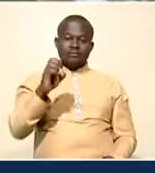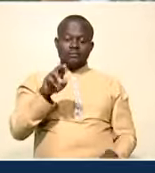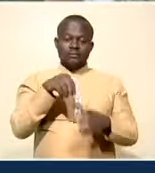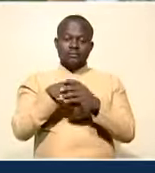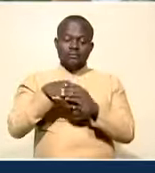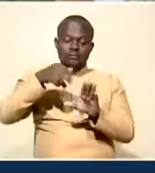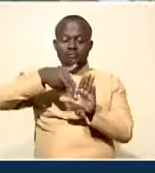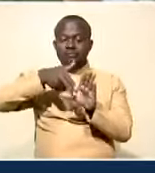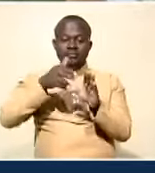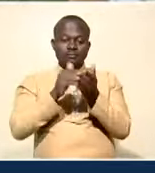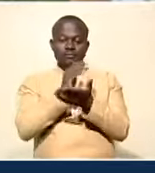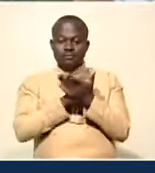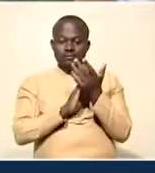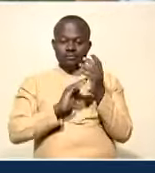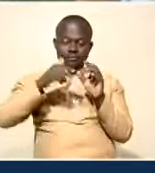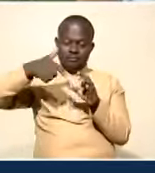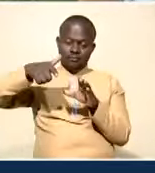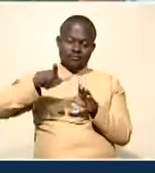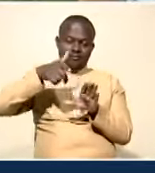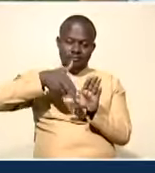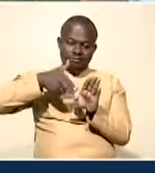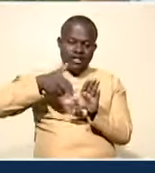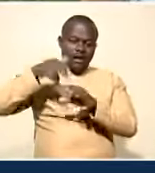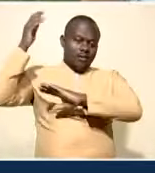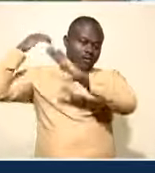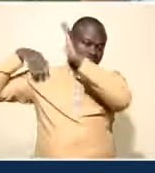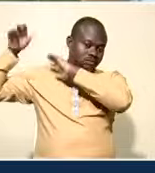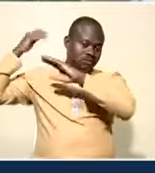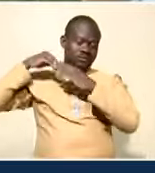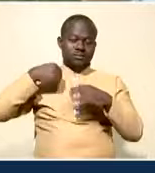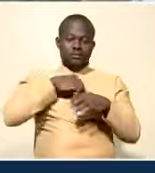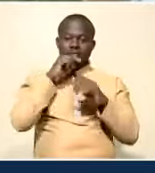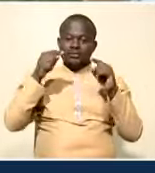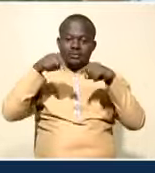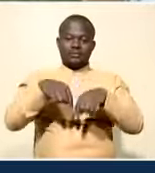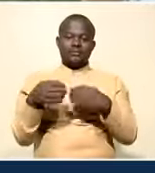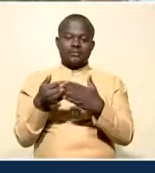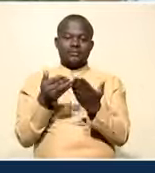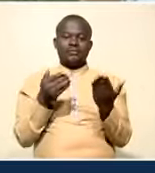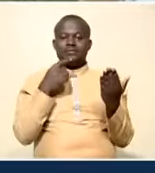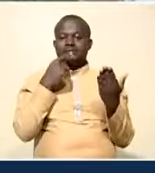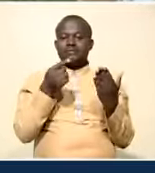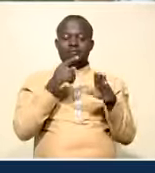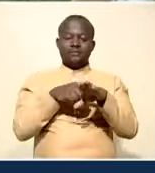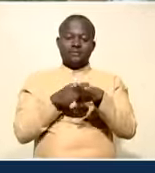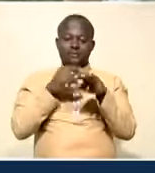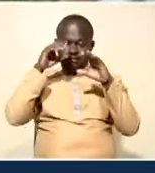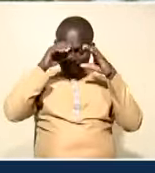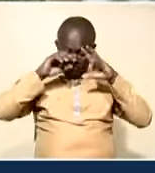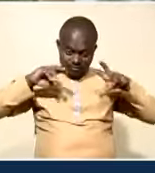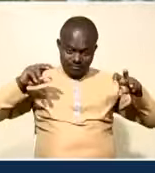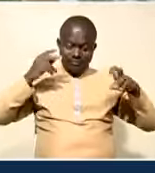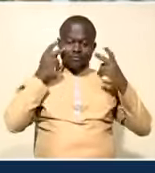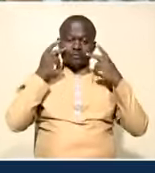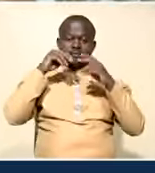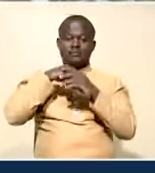abandi bakavuga ngo hari igihe ngo abamo lisansi ngo kera mu bihe bya mbere njyewe na ntaraza ku uyu musozi bavuga ko abazungu ngo baje barapima ngo baravuga